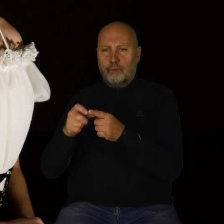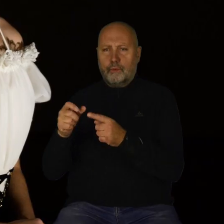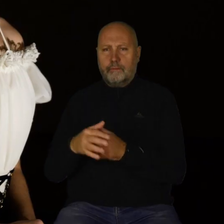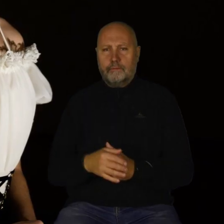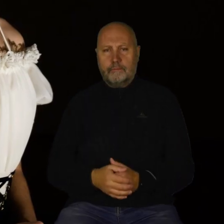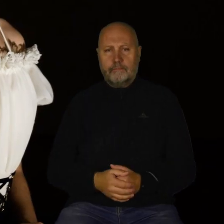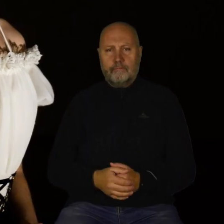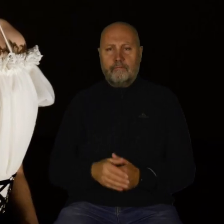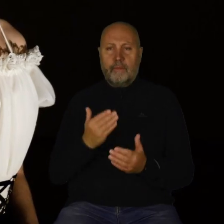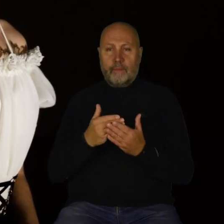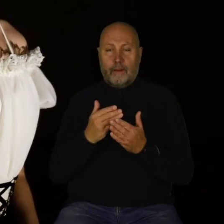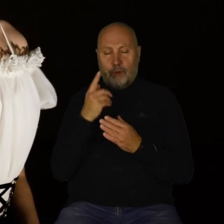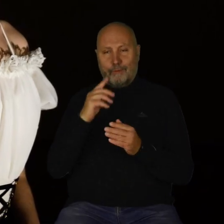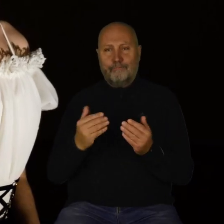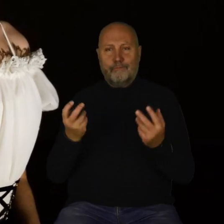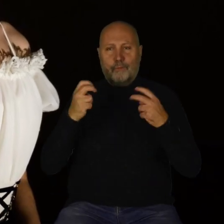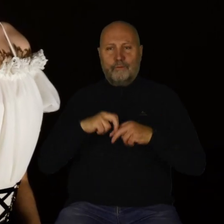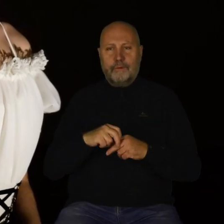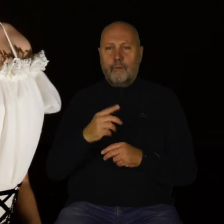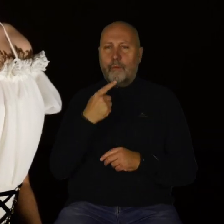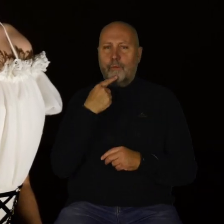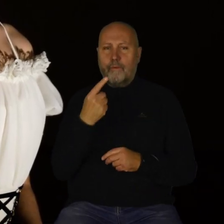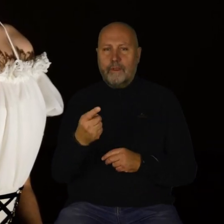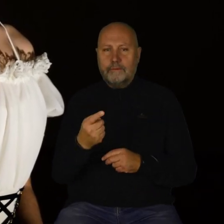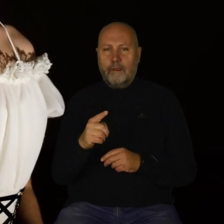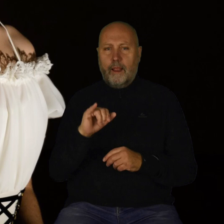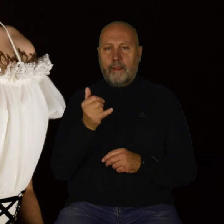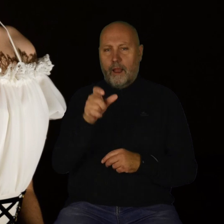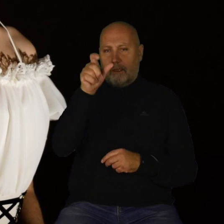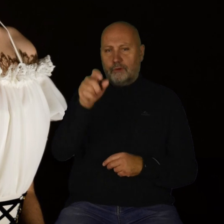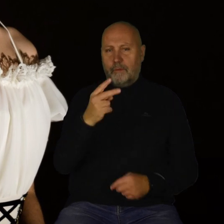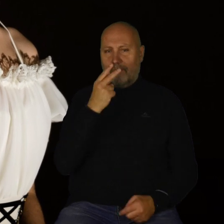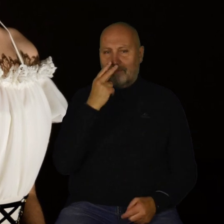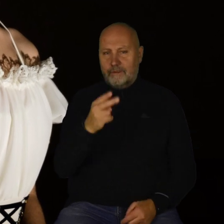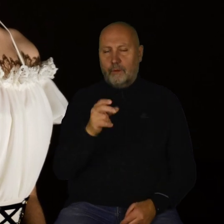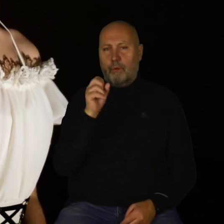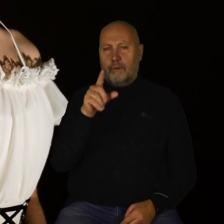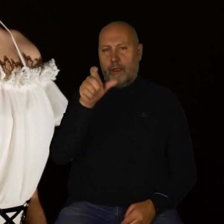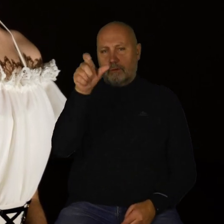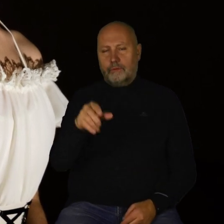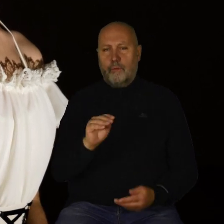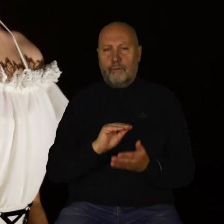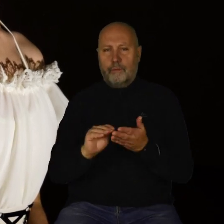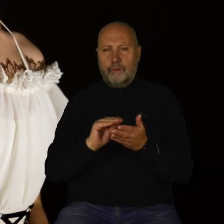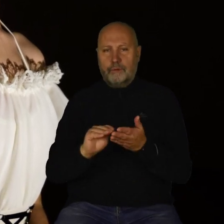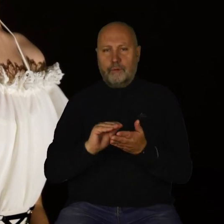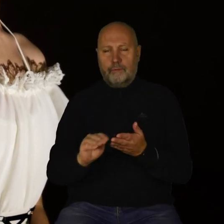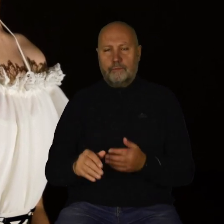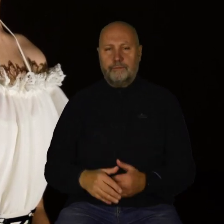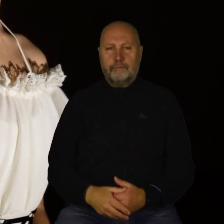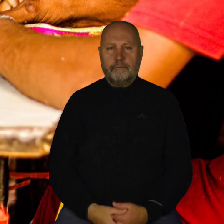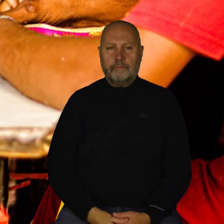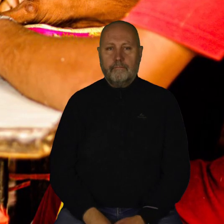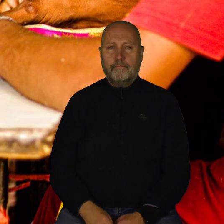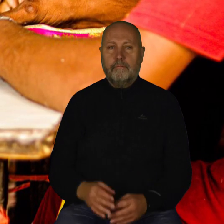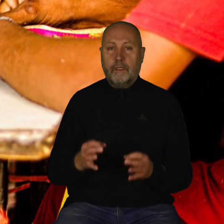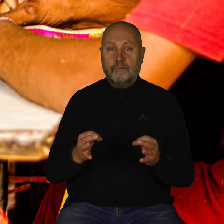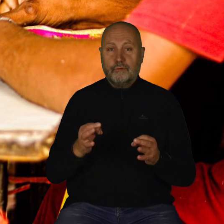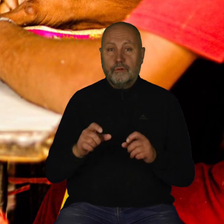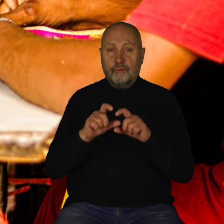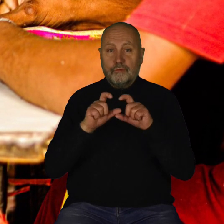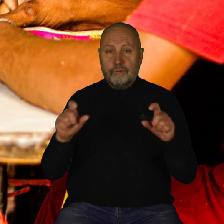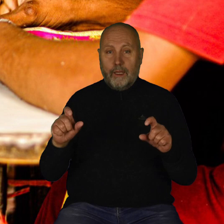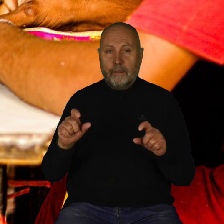nie Nie bez powodu powstało powiedzenie Jak Cię widzą tak Cię piszą w